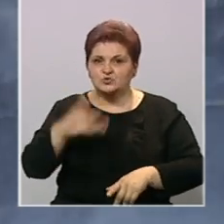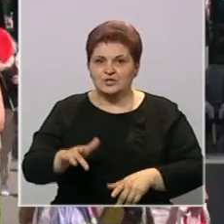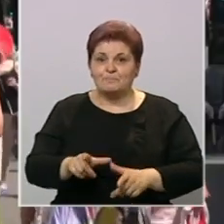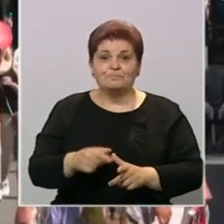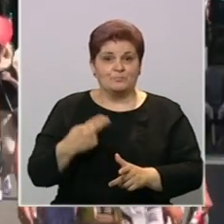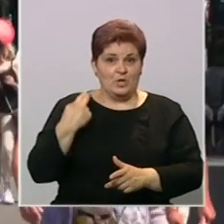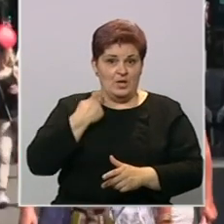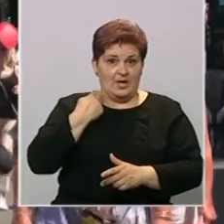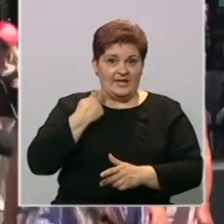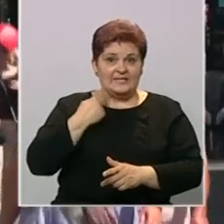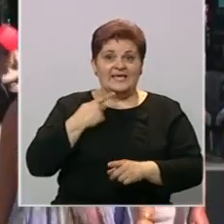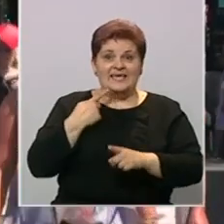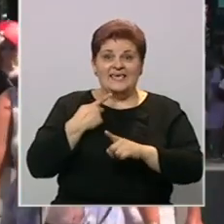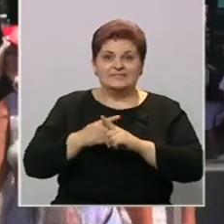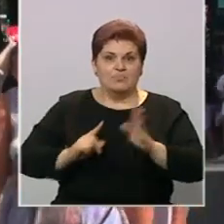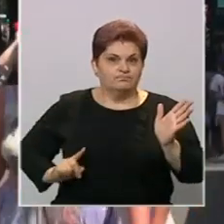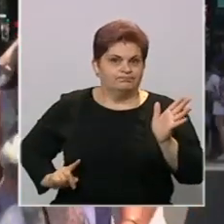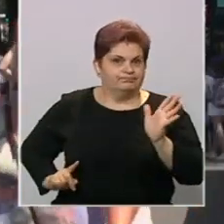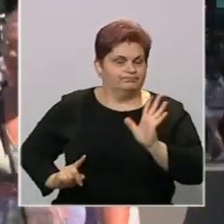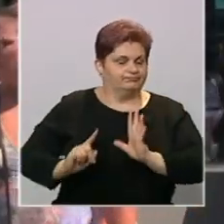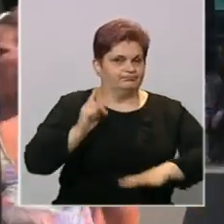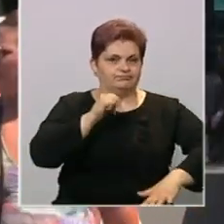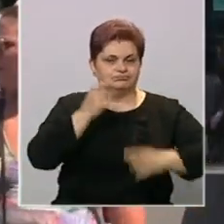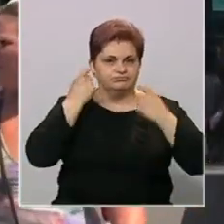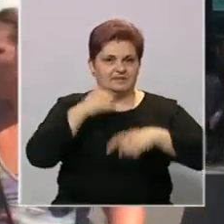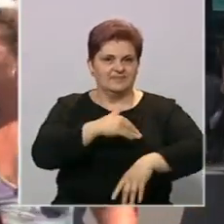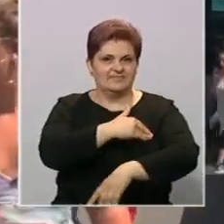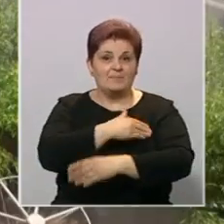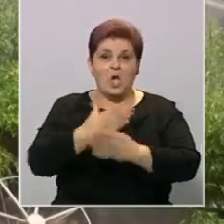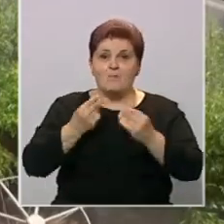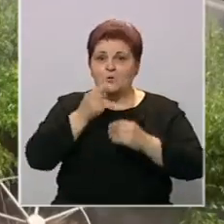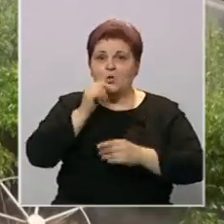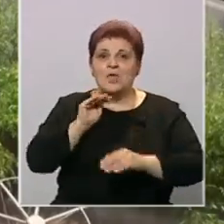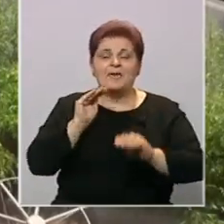vrućine. U Velikoj Britaniji zbog rekordno visokih temperatura